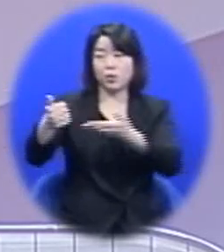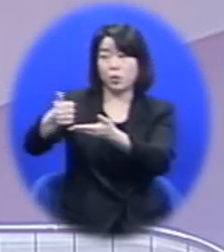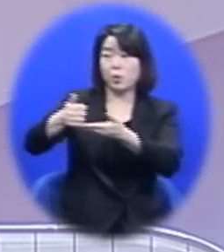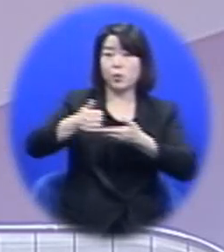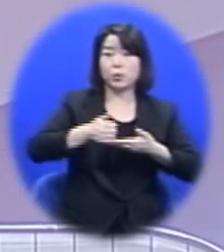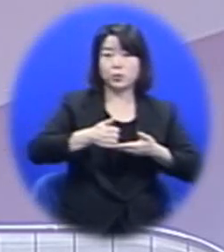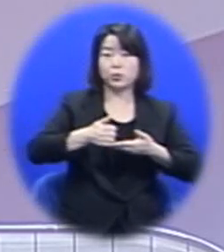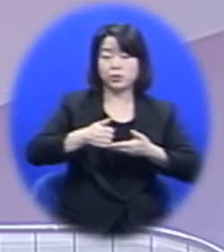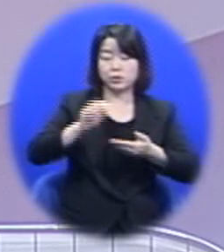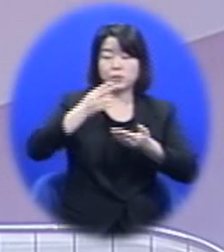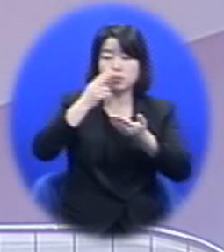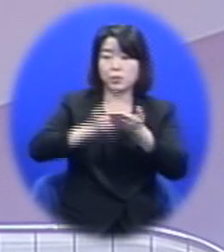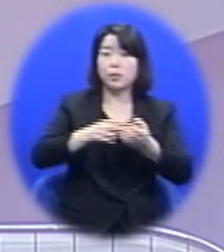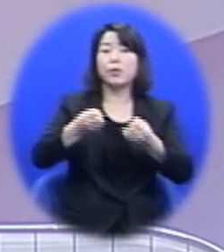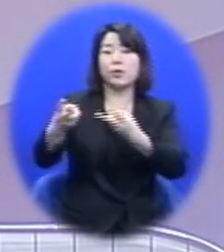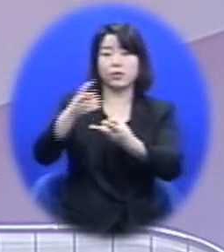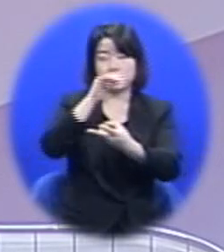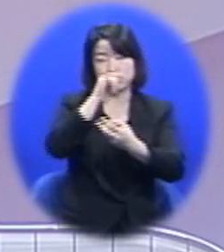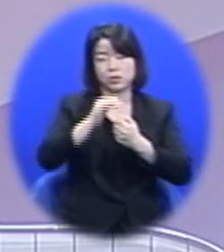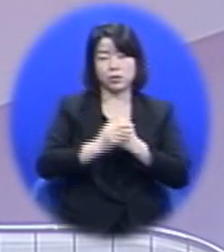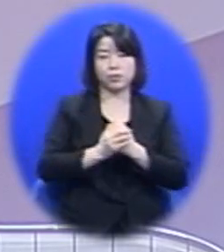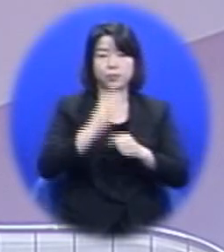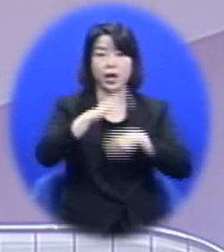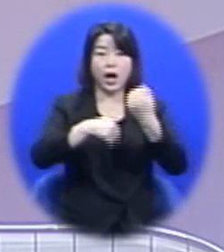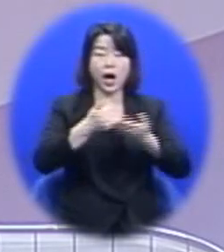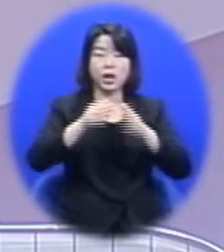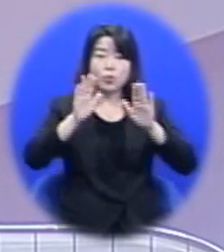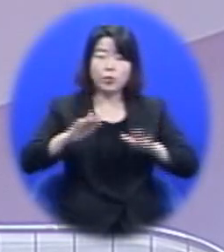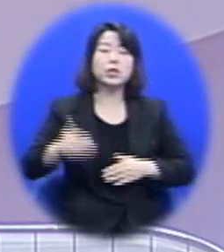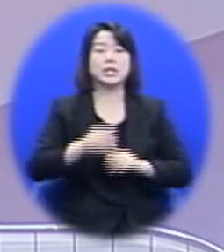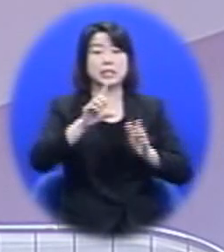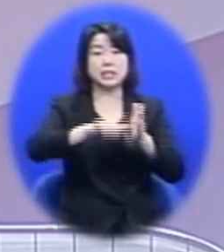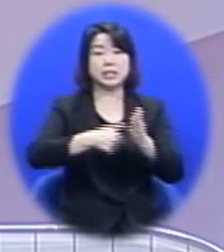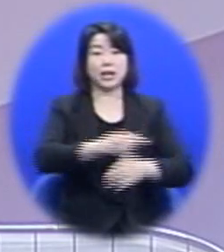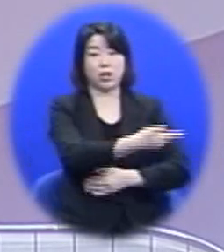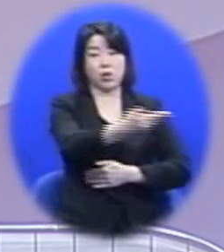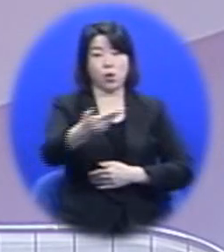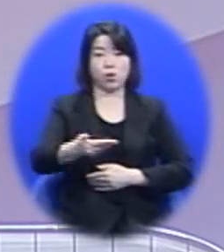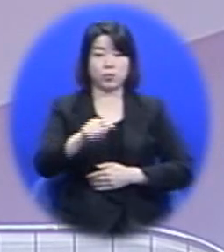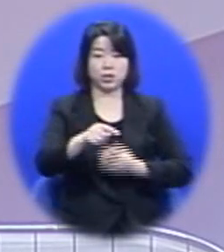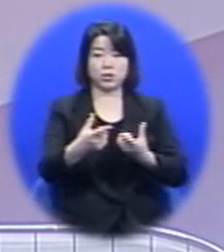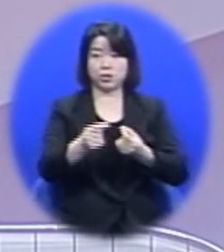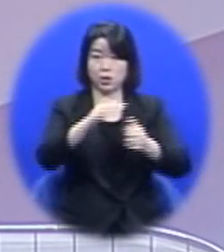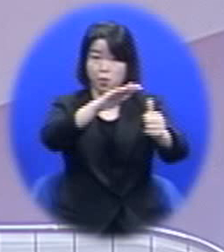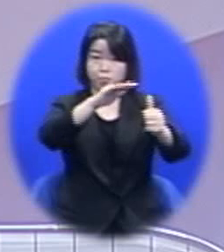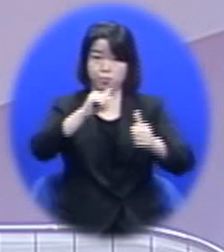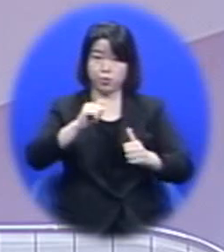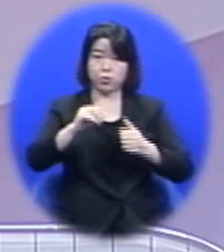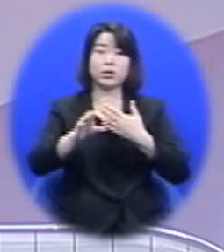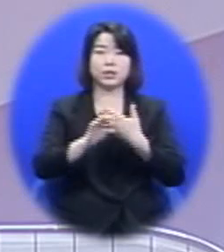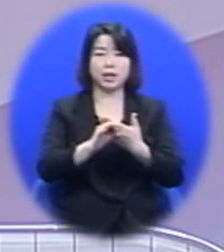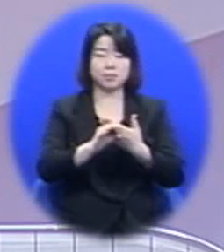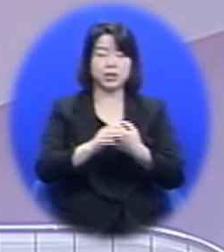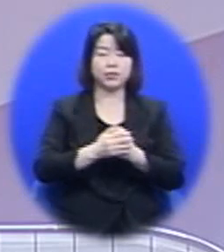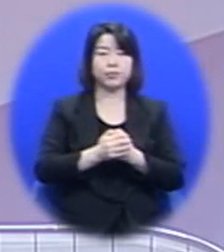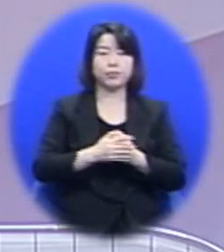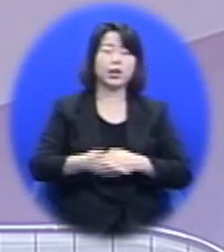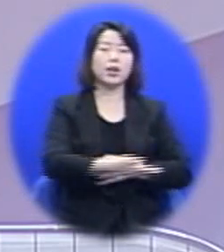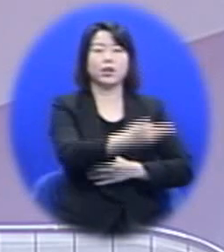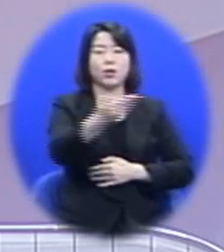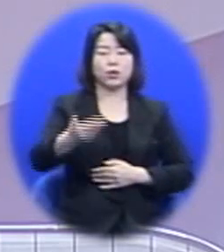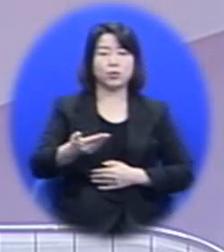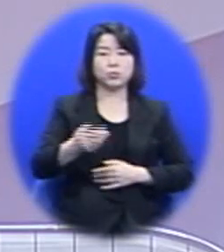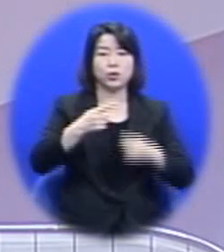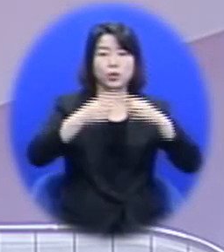초청장을 보낸 거죠. 하나님이 오늘 이 시간에 여러분을 이렇게 부르셨다면 여러분 교회